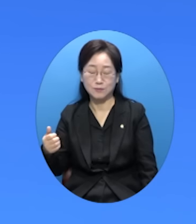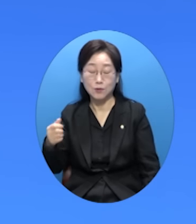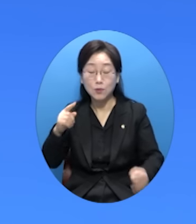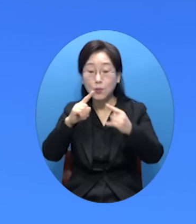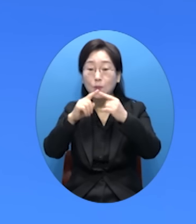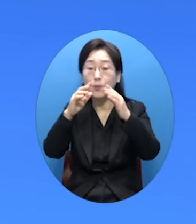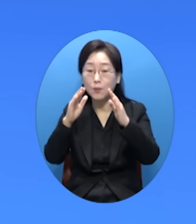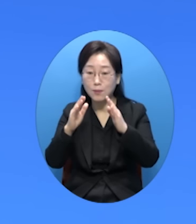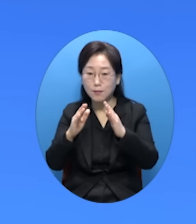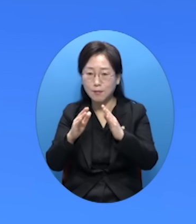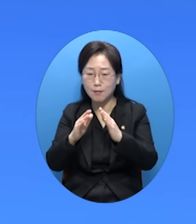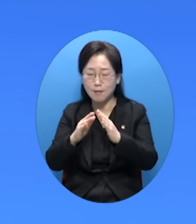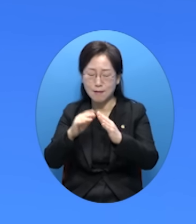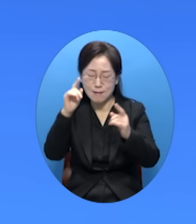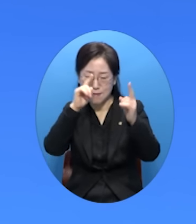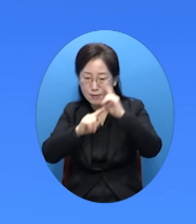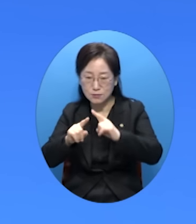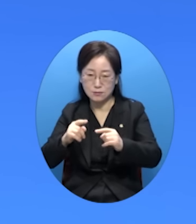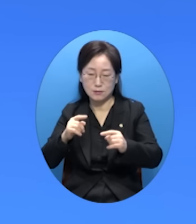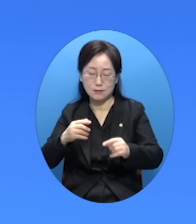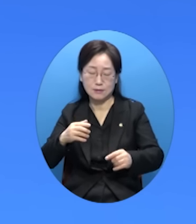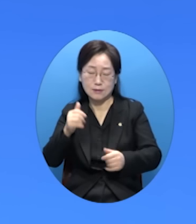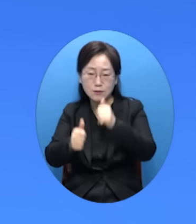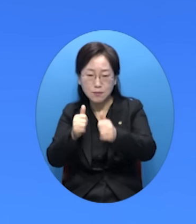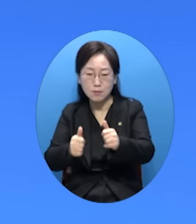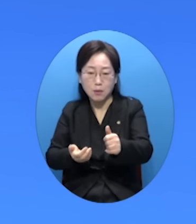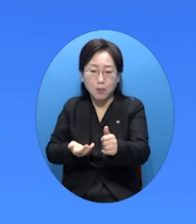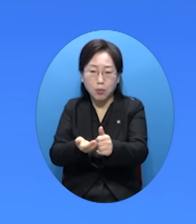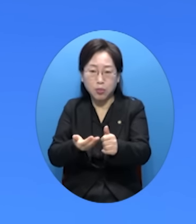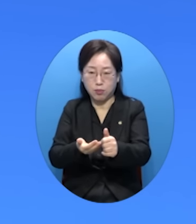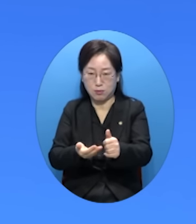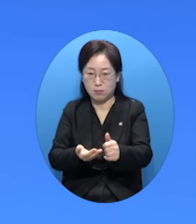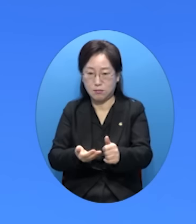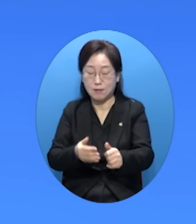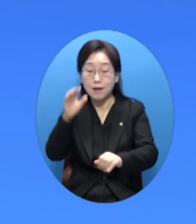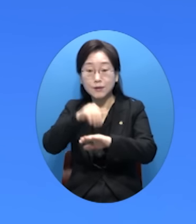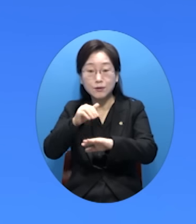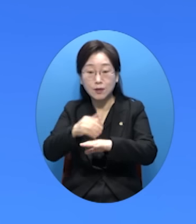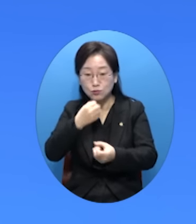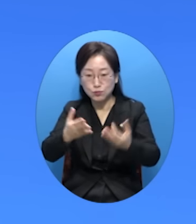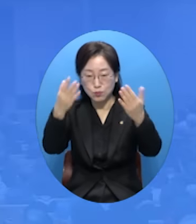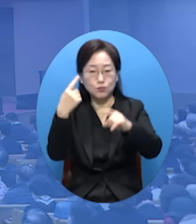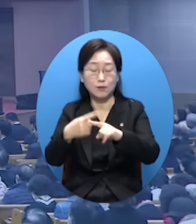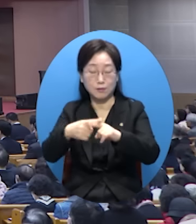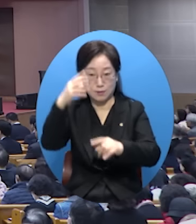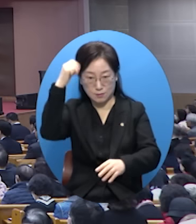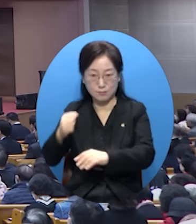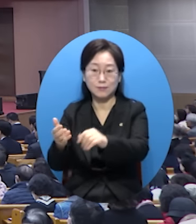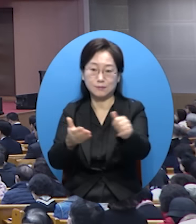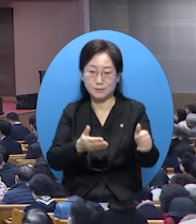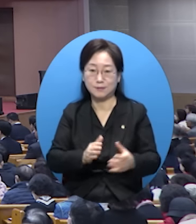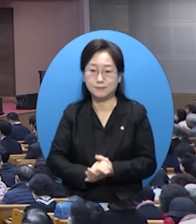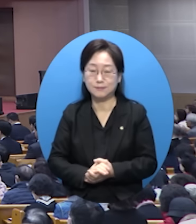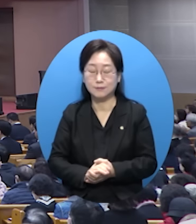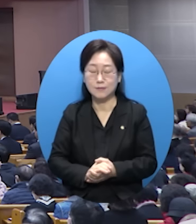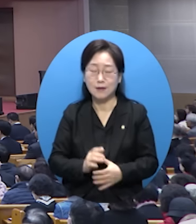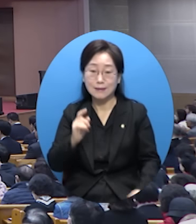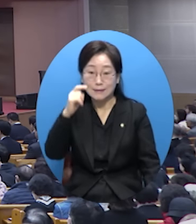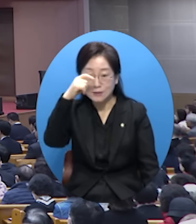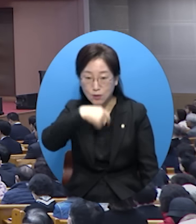교회에 상처를 주고 시험을 가져오는 것입니다. 연단은 축복이라는 것을 잊지 않게 되기를 바랍니다. 그래서 불신앙의